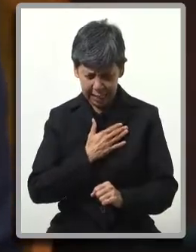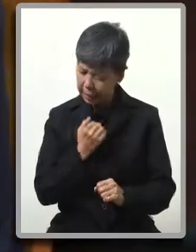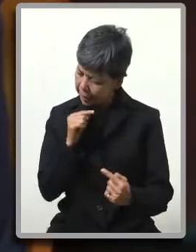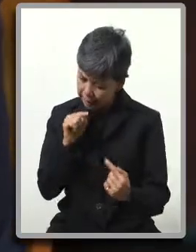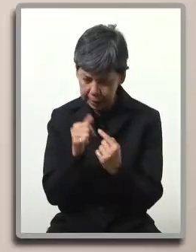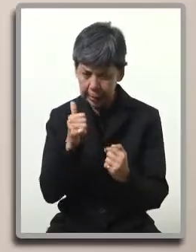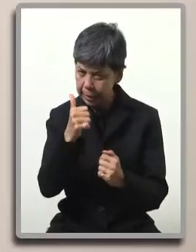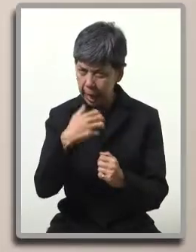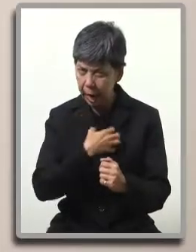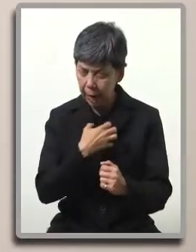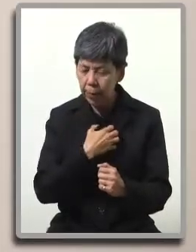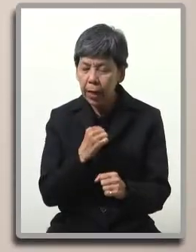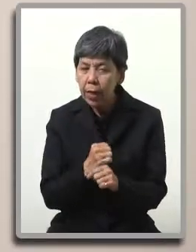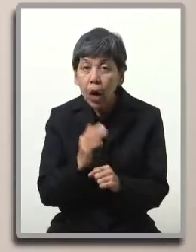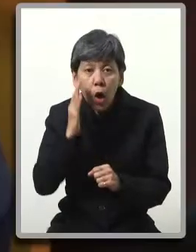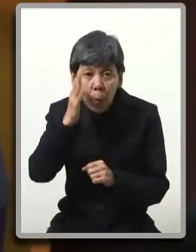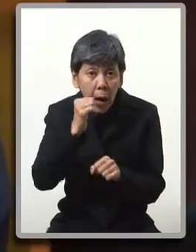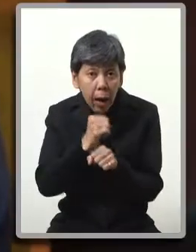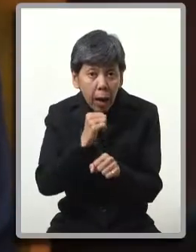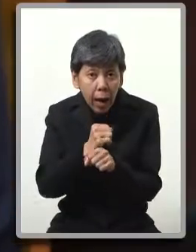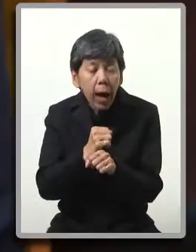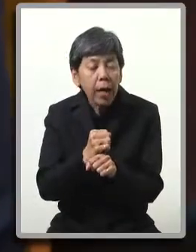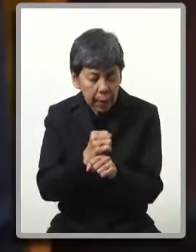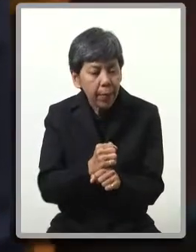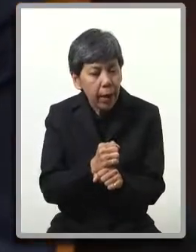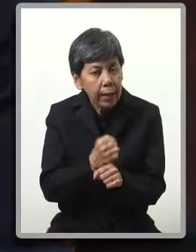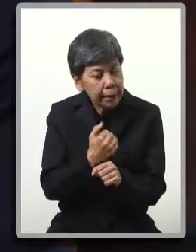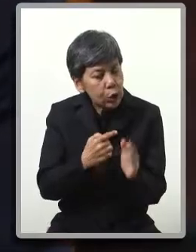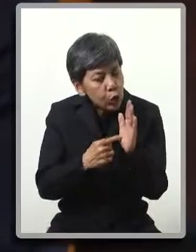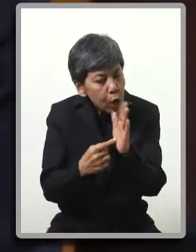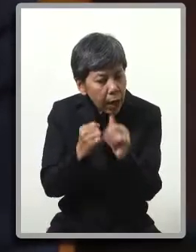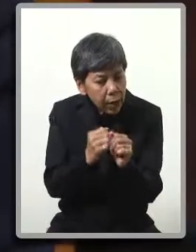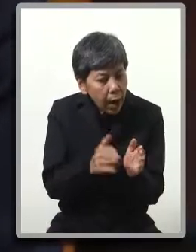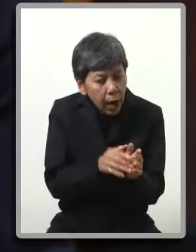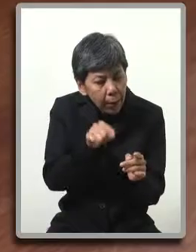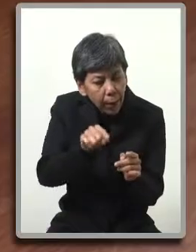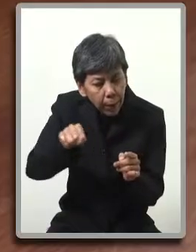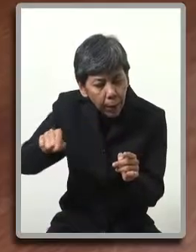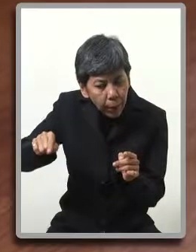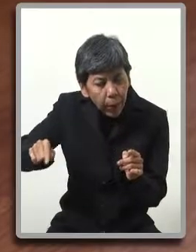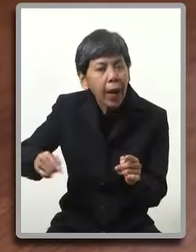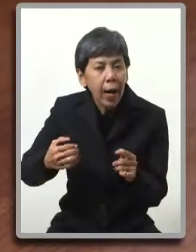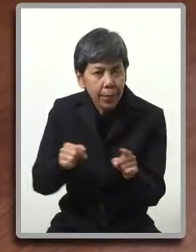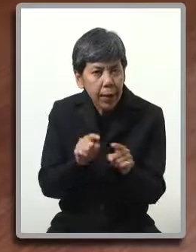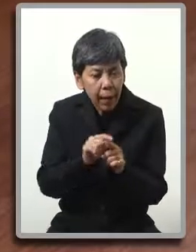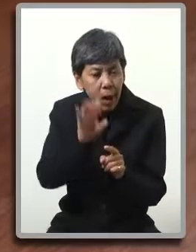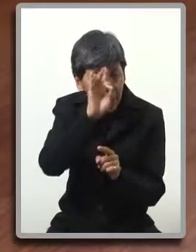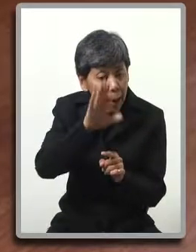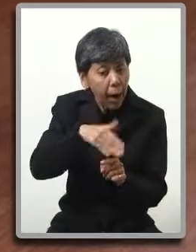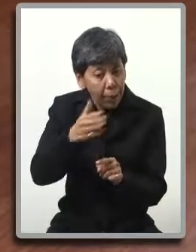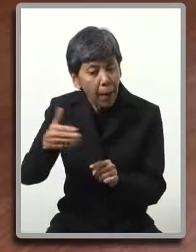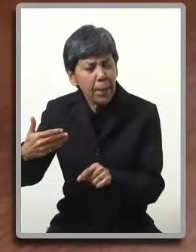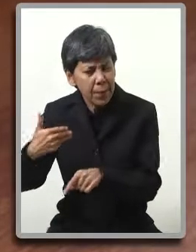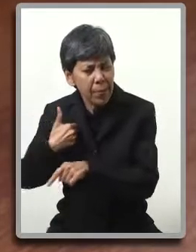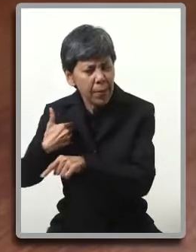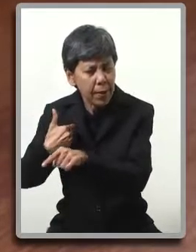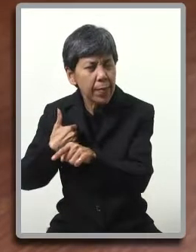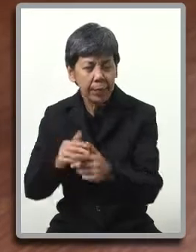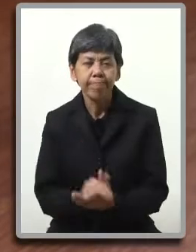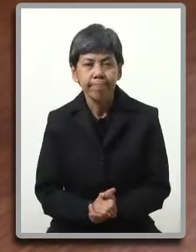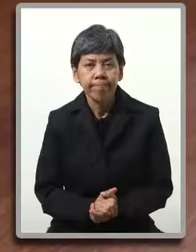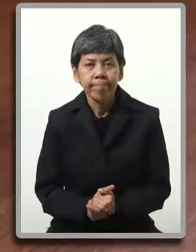ที่ดีที่กว่านี้ นั่นจะขยายผลจาก มา โมเดลเนี้ย จะไปใช้กับสายรถร่วมที่เป็นน้องๆสายแปดยังมีอยู่ให้ใช้อีกเดี๋ยว